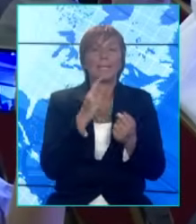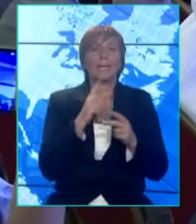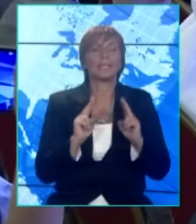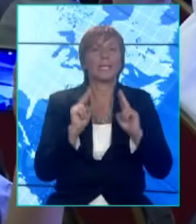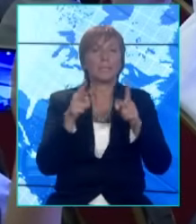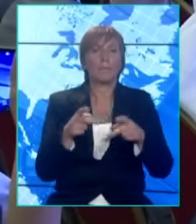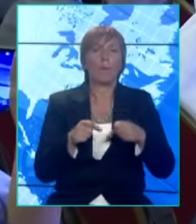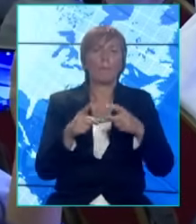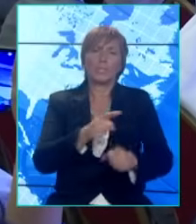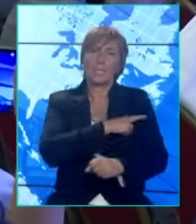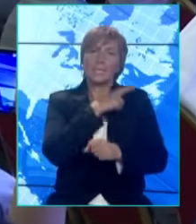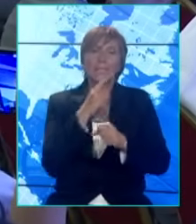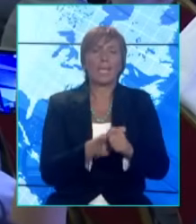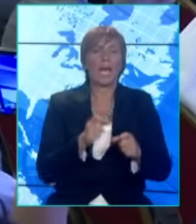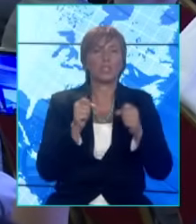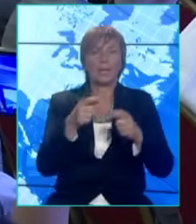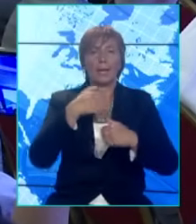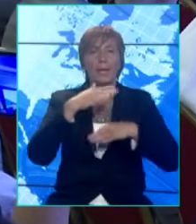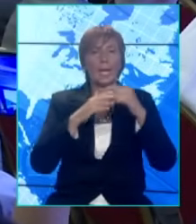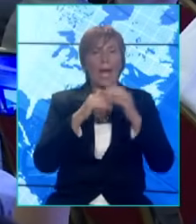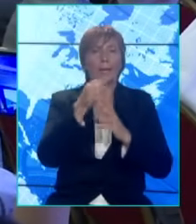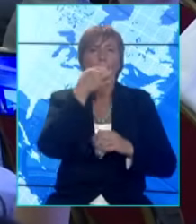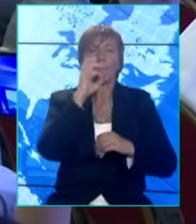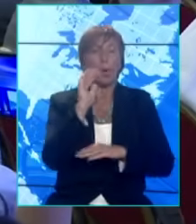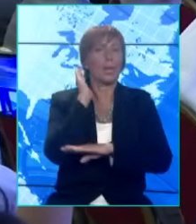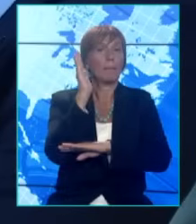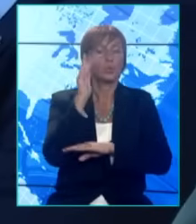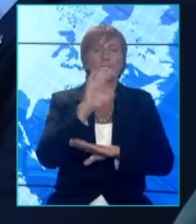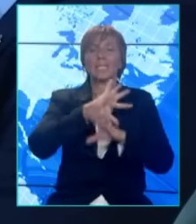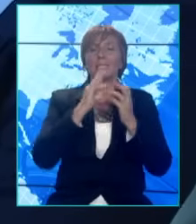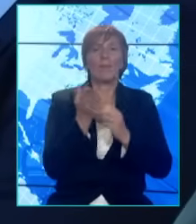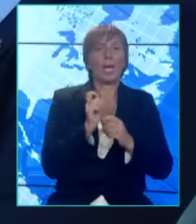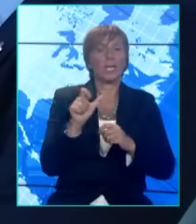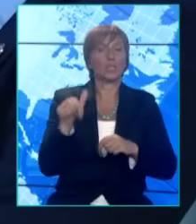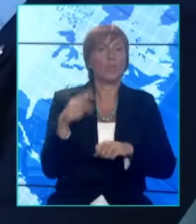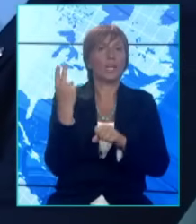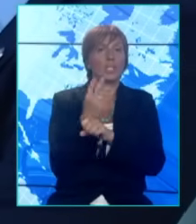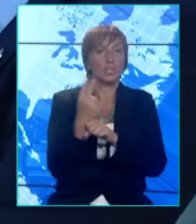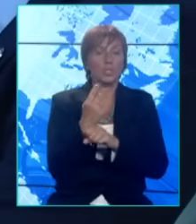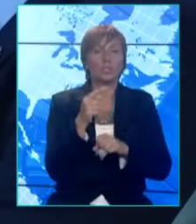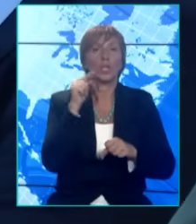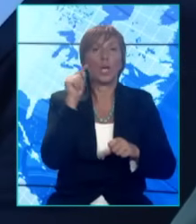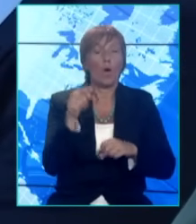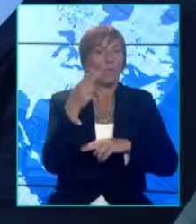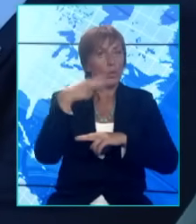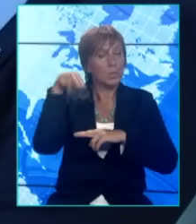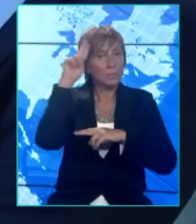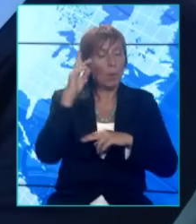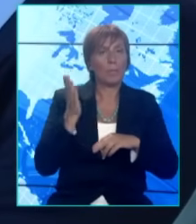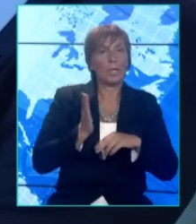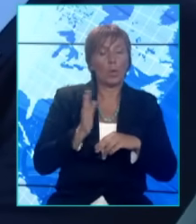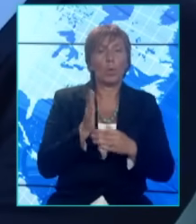Mostara pošalje snažna poruka na gradnji bolje budućnosti za sve građane ove države. U izgradnji ovog UNESCO-ovog spomenika